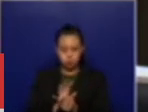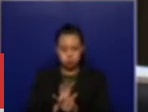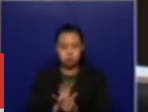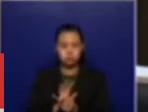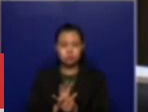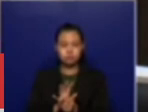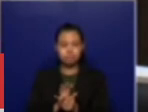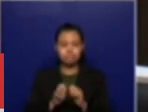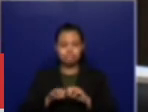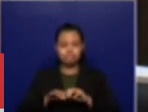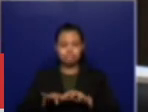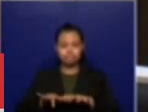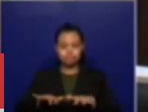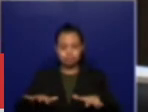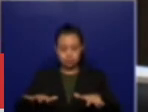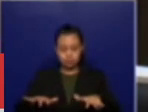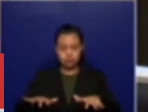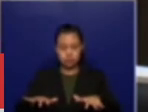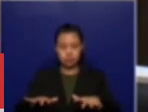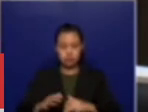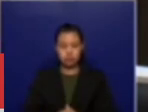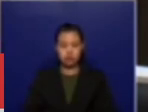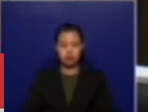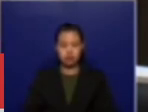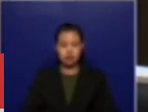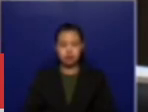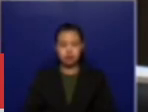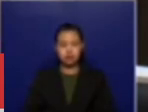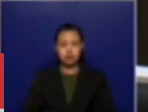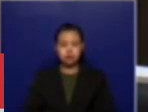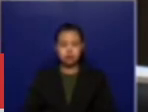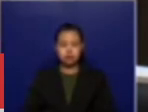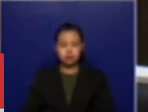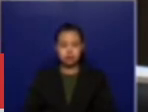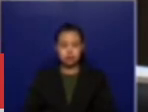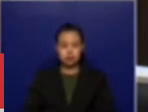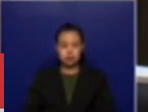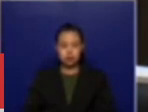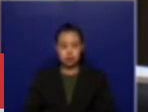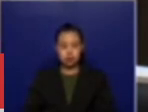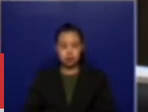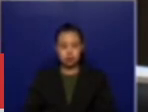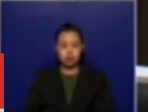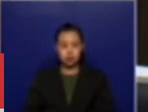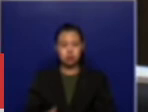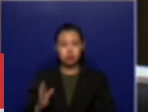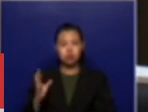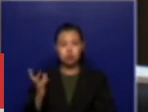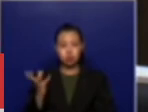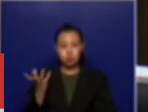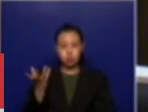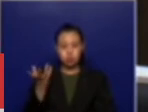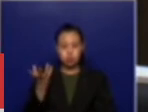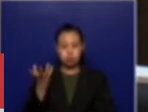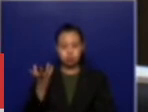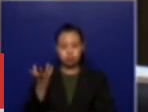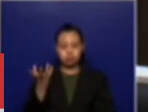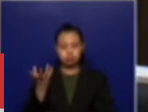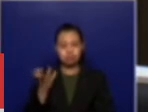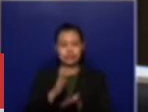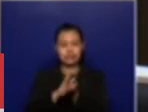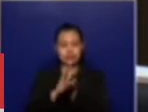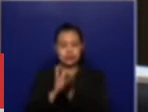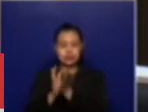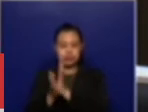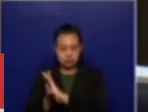สถานการณ์โควิดเนี่ยนะครับก็ทำให้ความต้องการของโลกเปลี่ยนไปขนาดนี้ครับพี่น้องประชา